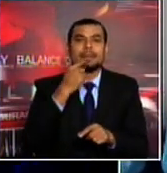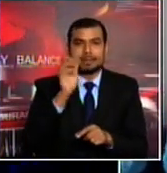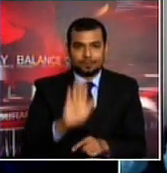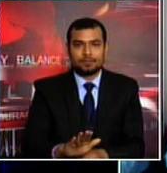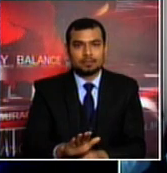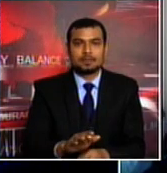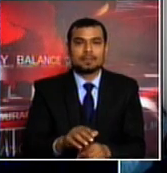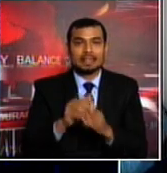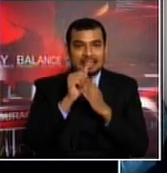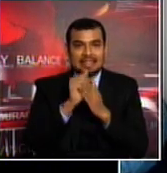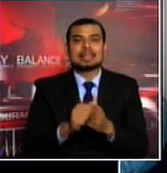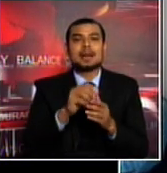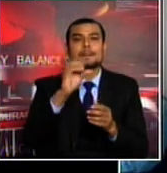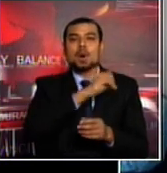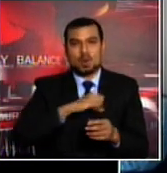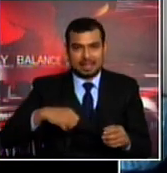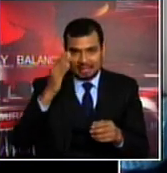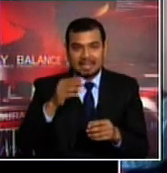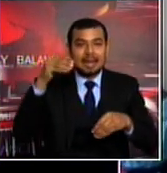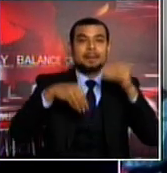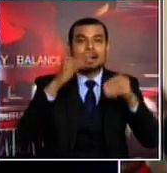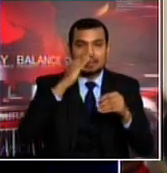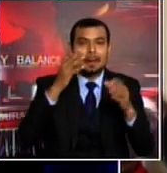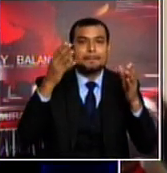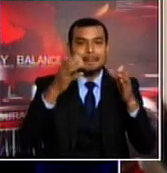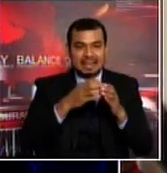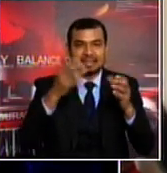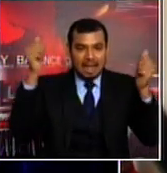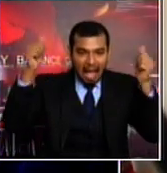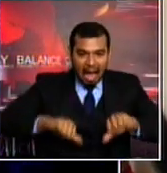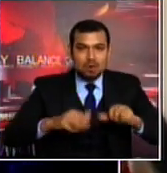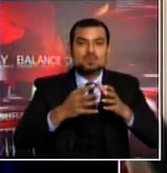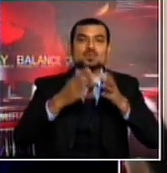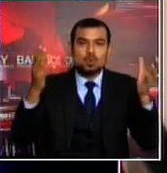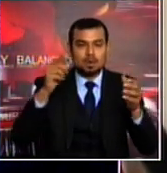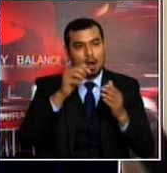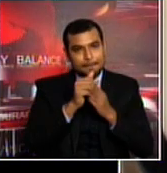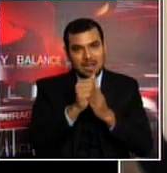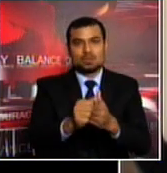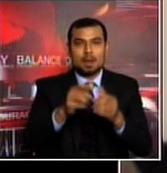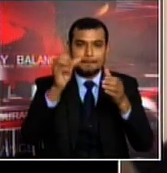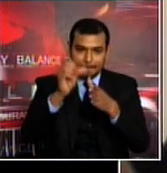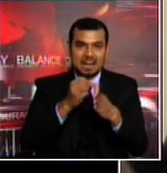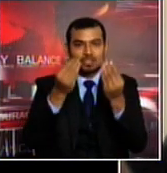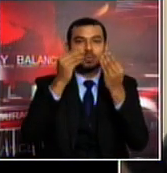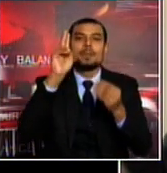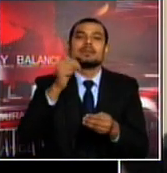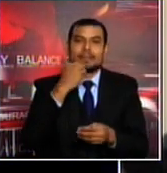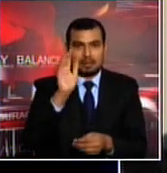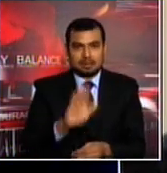छ। नेता पौडेलले निर्वाचनमा पार्टीले बेहोरेको हारबाट नेतृत्वले पाठ सिक्नुपर्ने